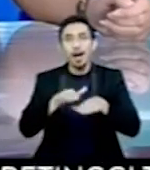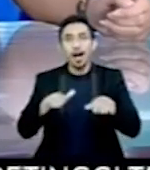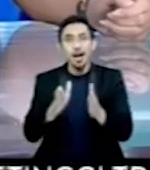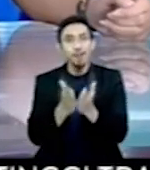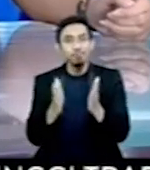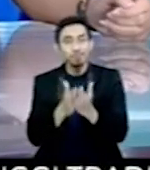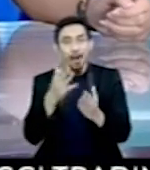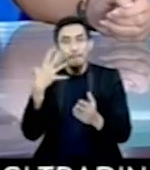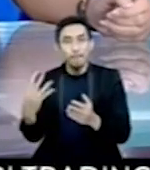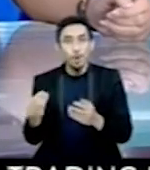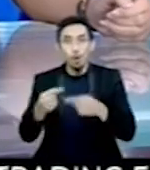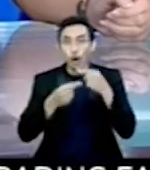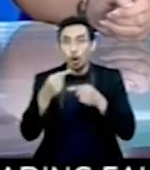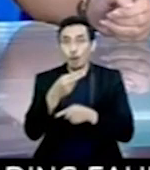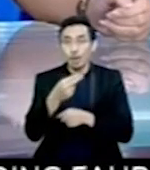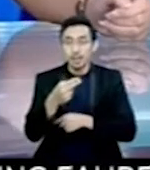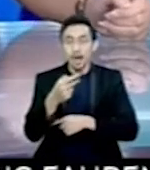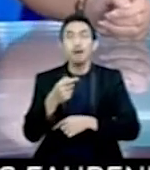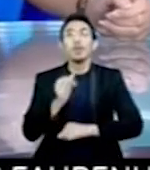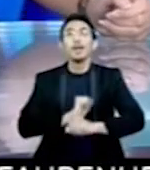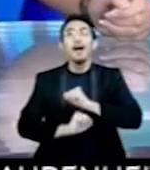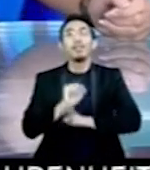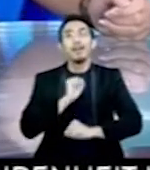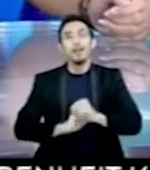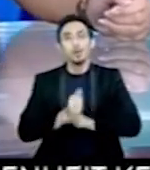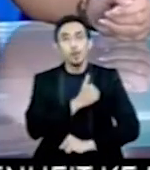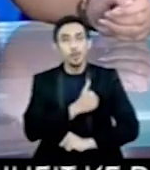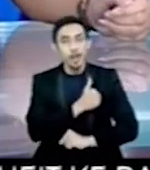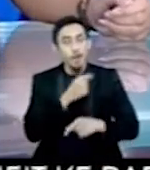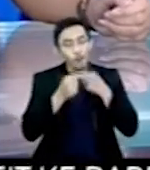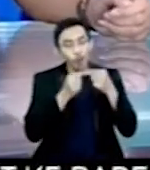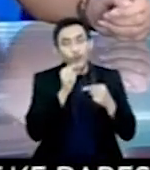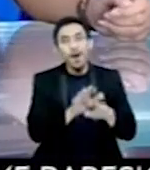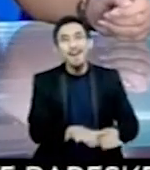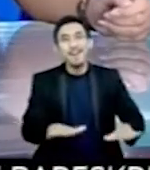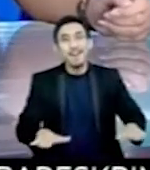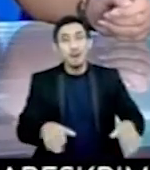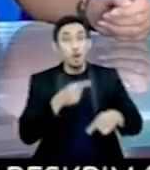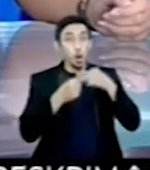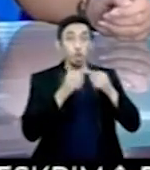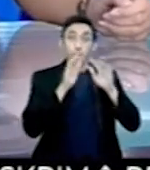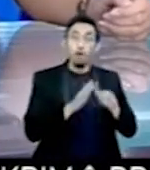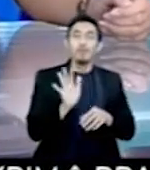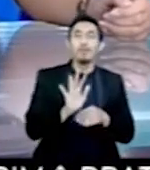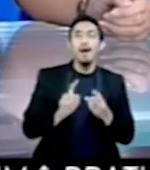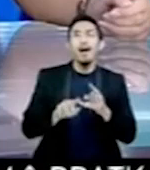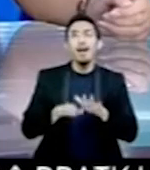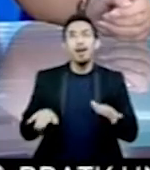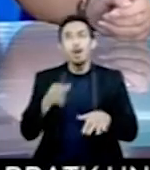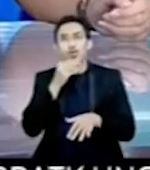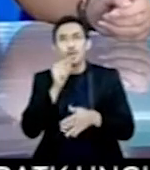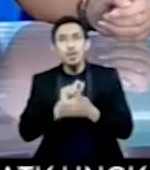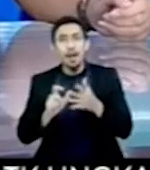Magazine, dan Kampung Dongeng Indonesia melakukan kegiatan sosial mendongeng untuk anak-anak. Tak hanya mendongeng, anak-anak usia sekolah dasar yang tinggal